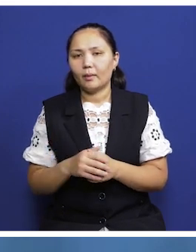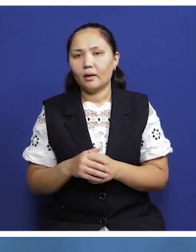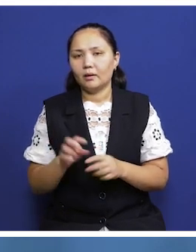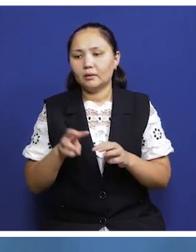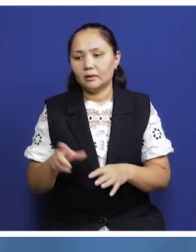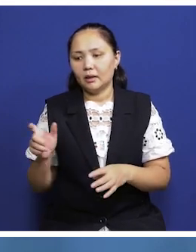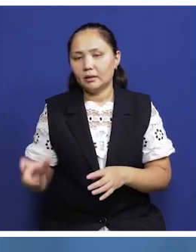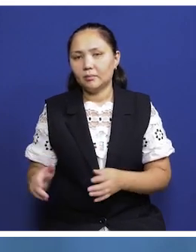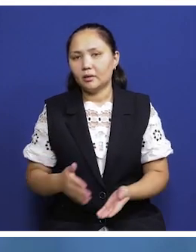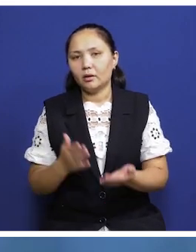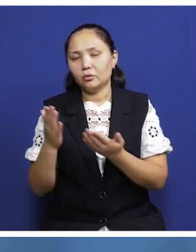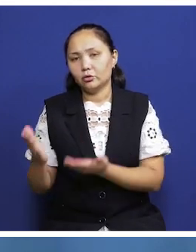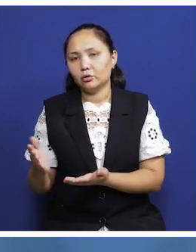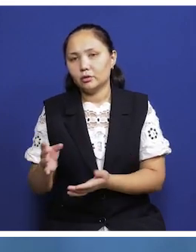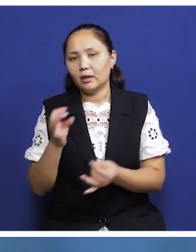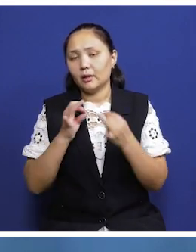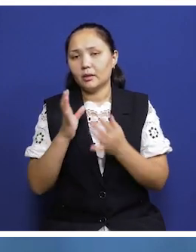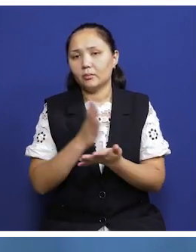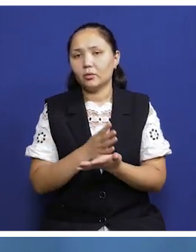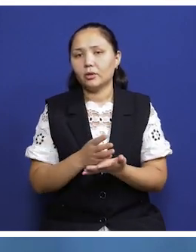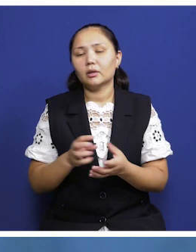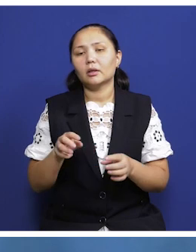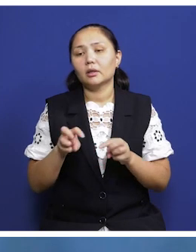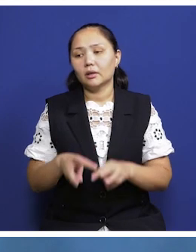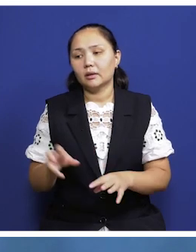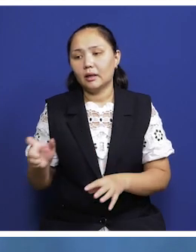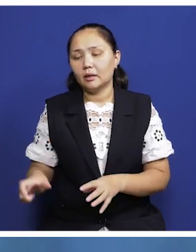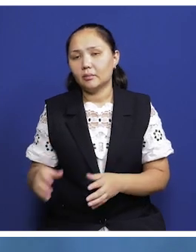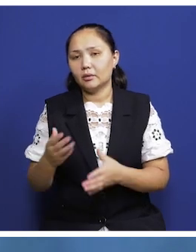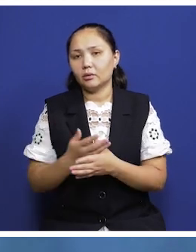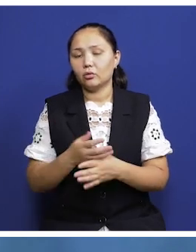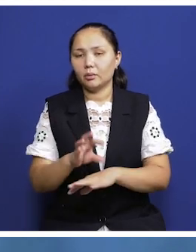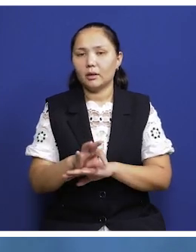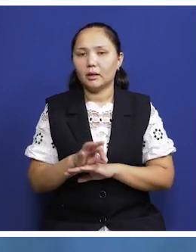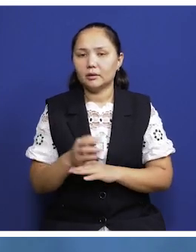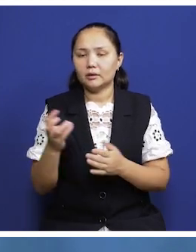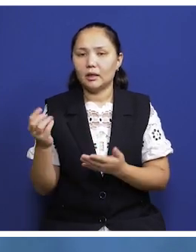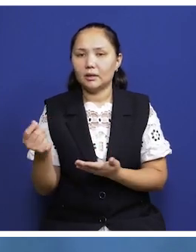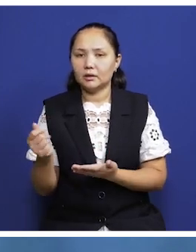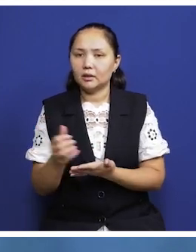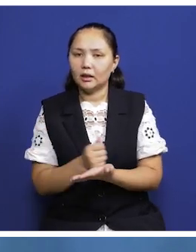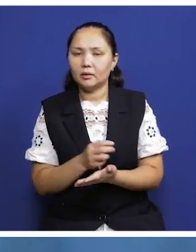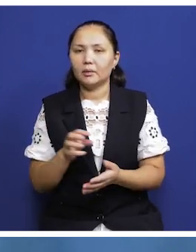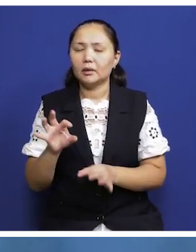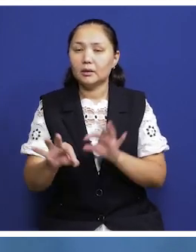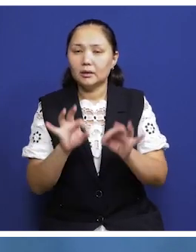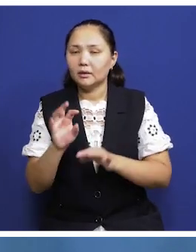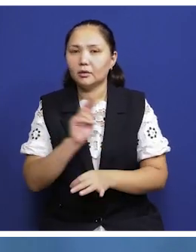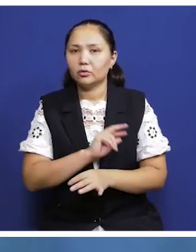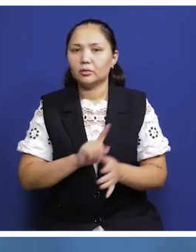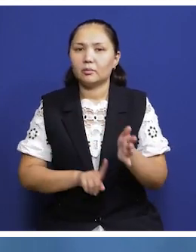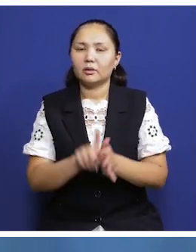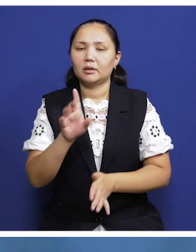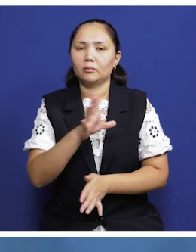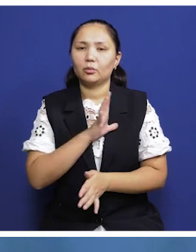депутаттарға ұсыныспен шығамыз, оны депутаттар қолдаған жағдайда ары қарай қаржы бөлініп, оны тендер өткізіп, тендерден кейін жұмысқа кіріседі, ол біраз